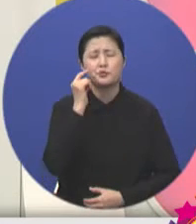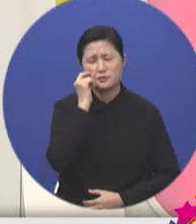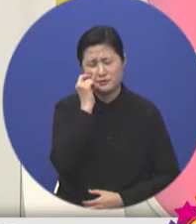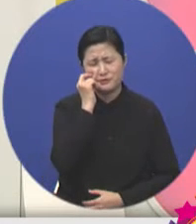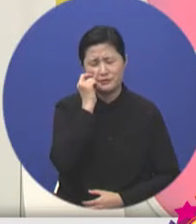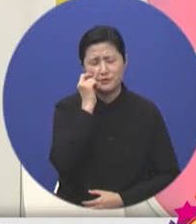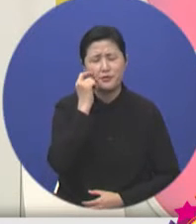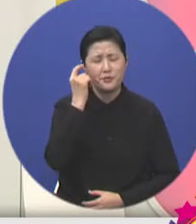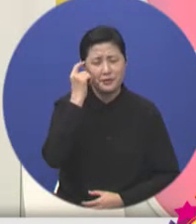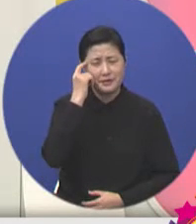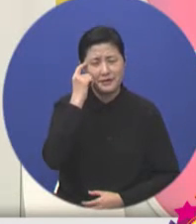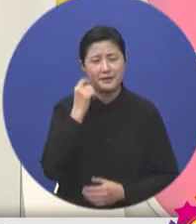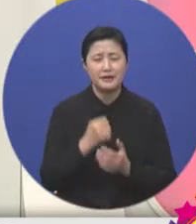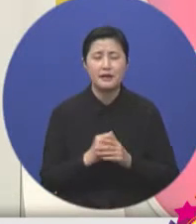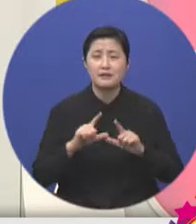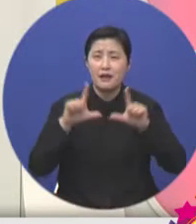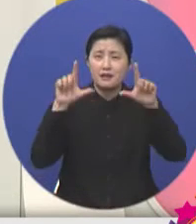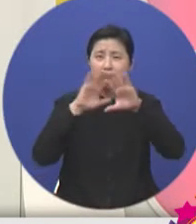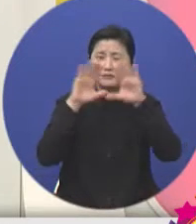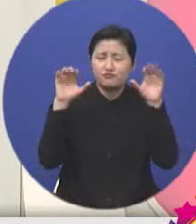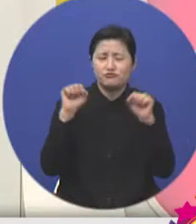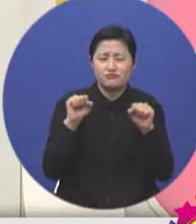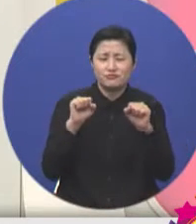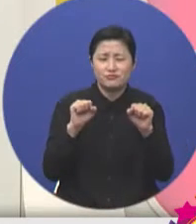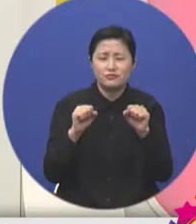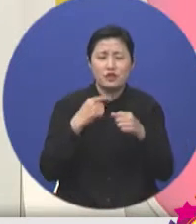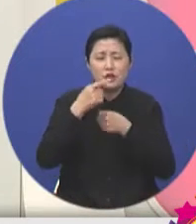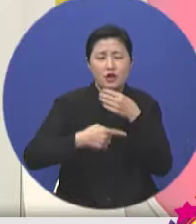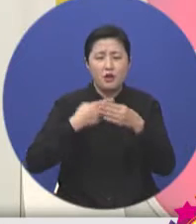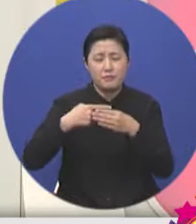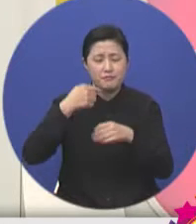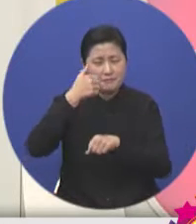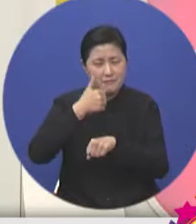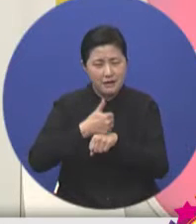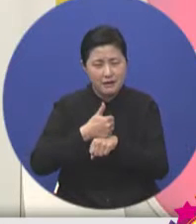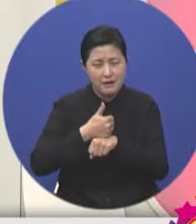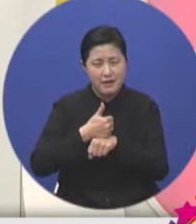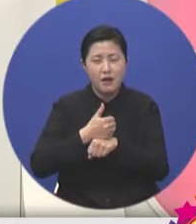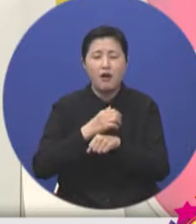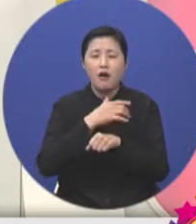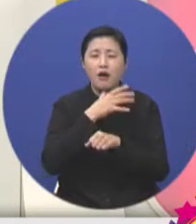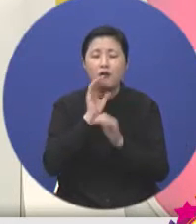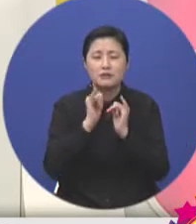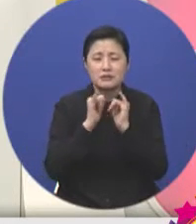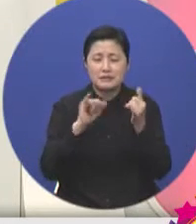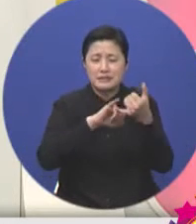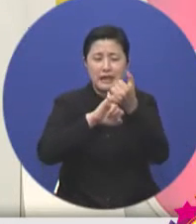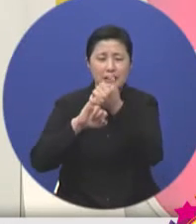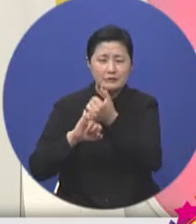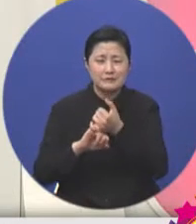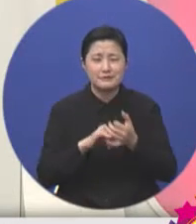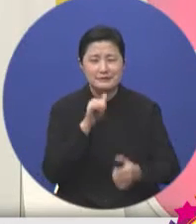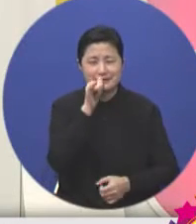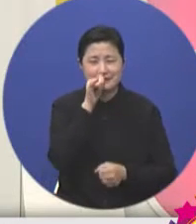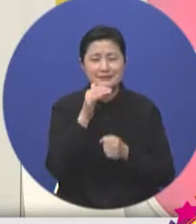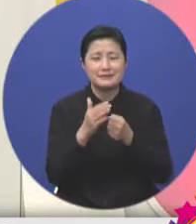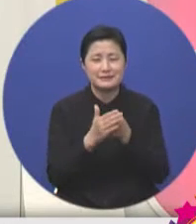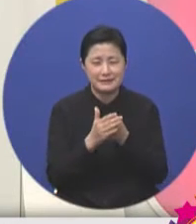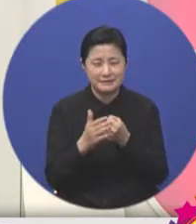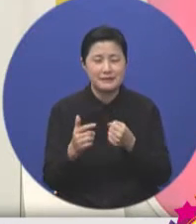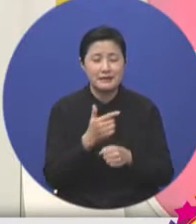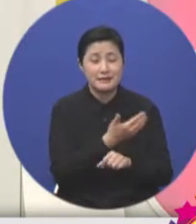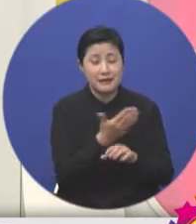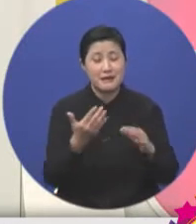했어요. 날씨도 춥고 네. 또 연말 연시래서 그분 쪽에 어르신 분들도 약속 좀 있었고 그래 가지고 아